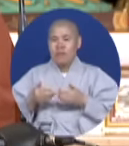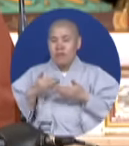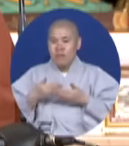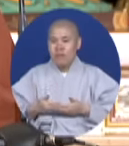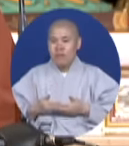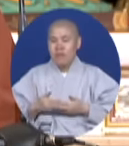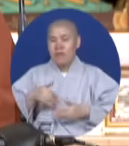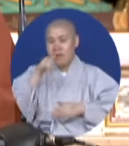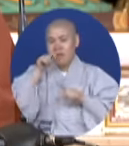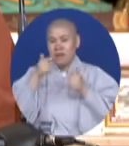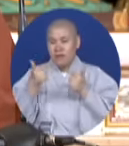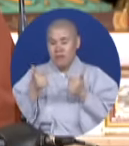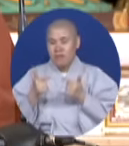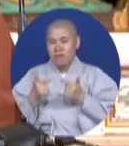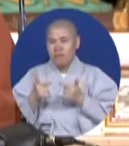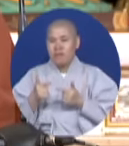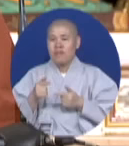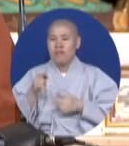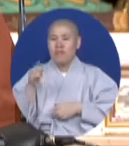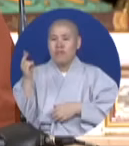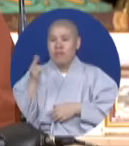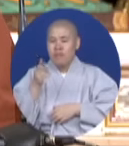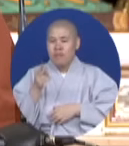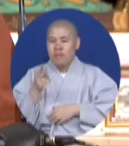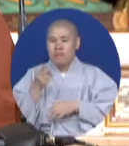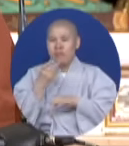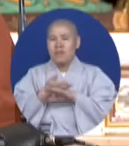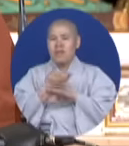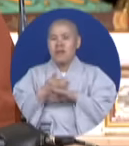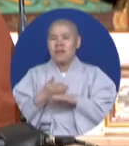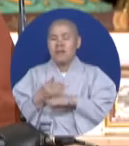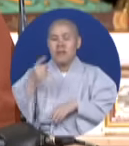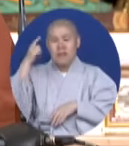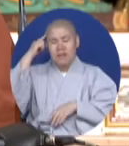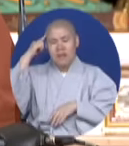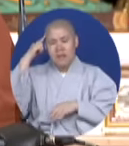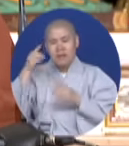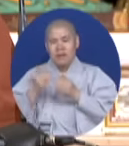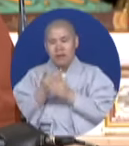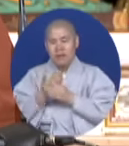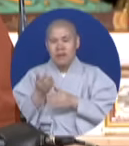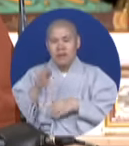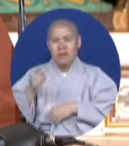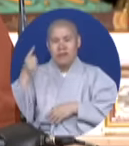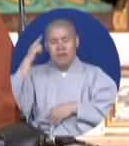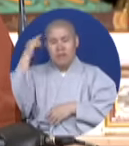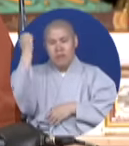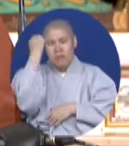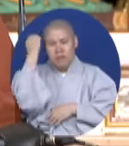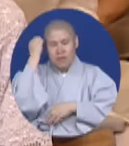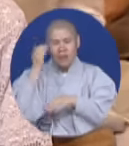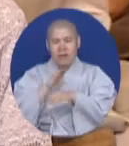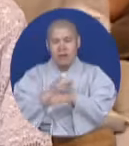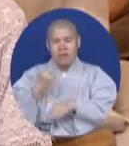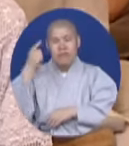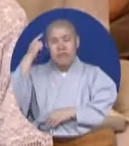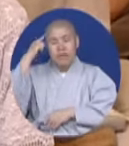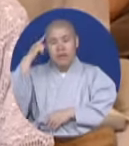거기서 뭔가를 또 다른 생각을 막 일으키는데 그걸 번뇌라고 그러고 그걸 망념이라고 합니다. 망념.